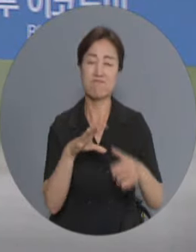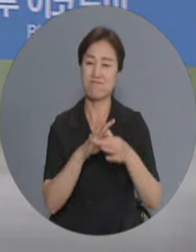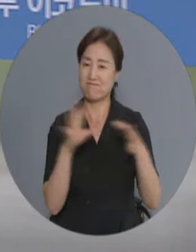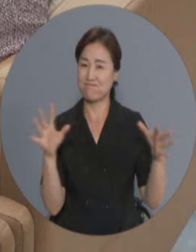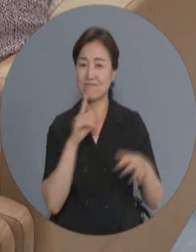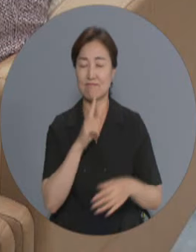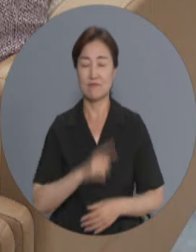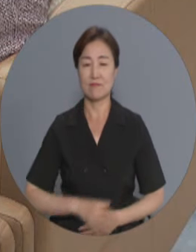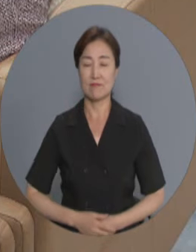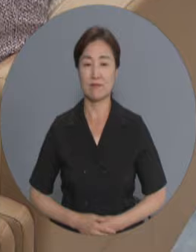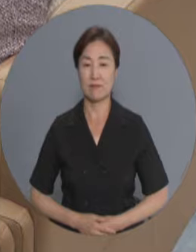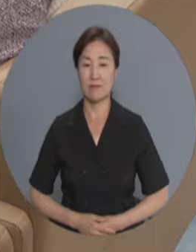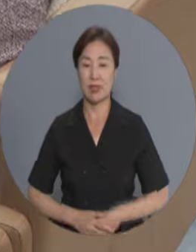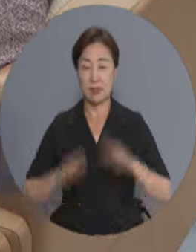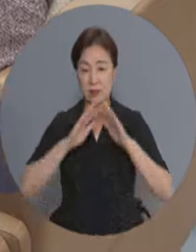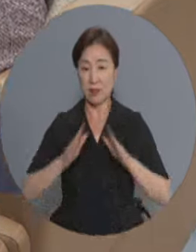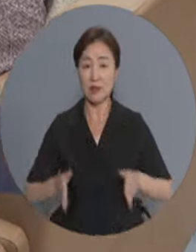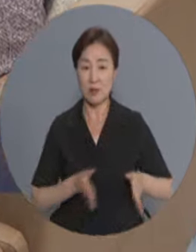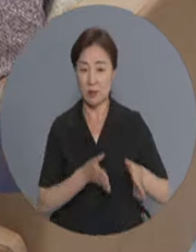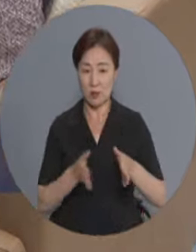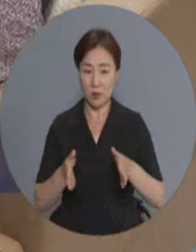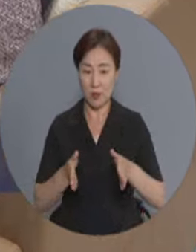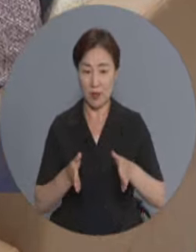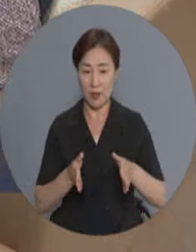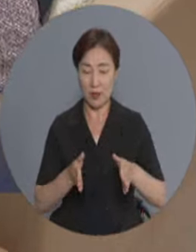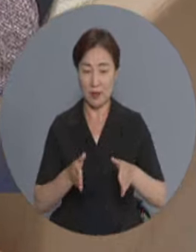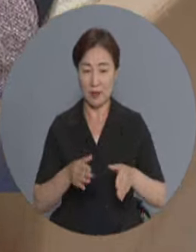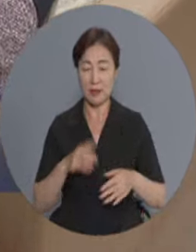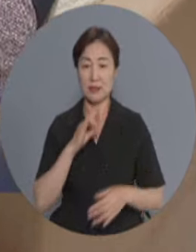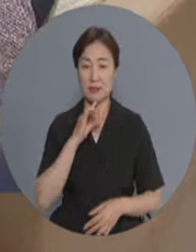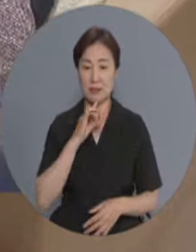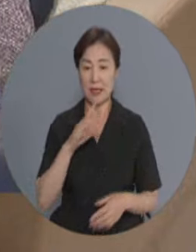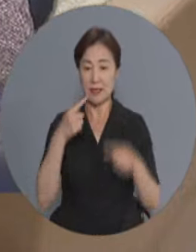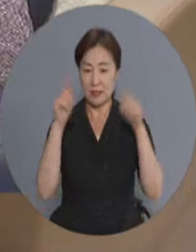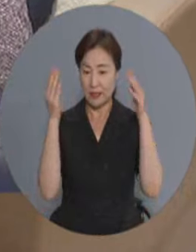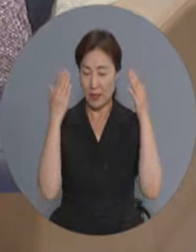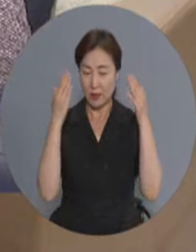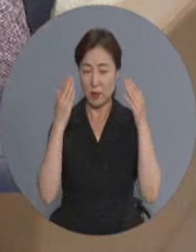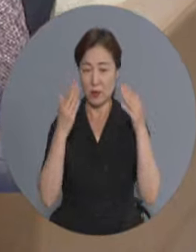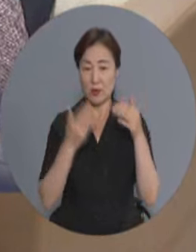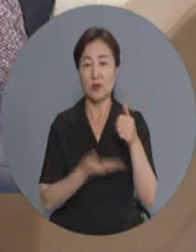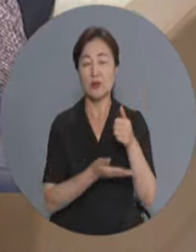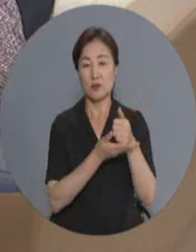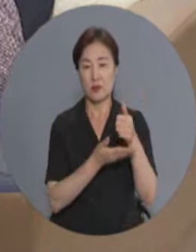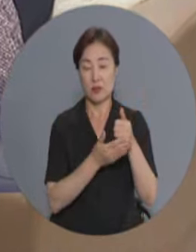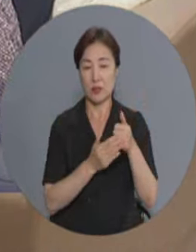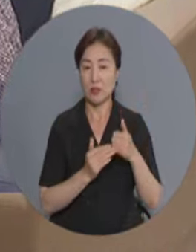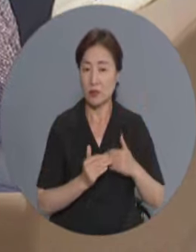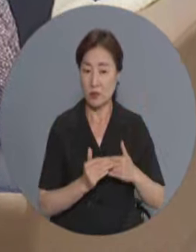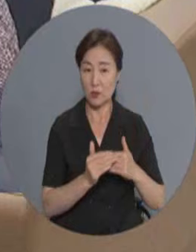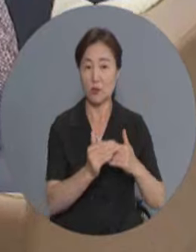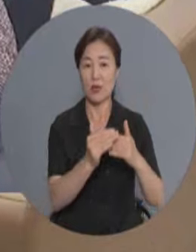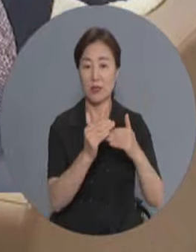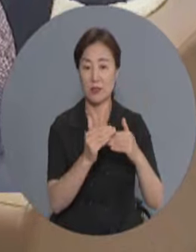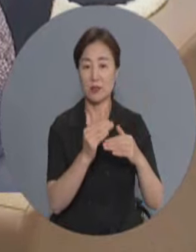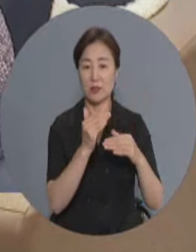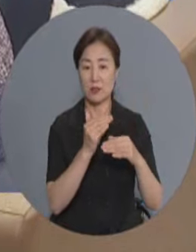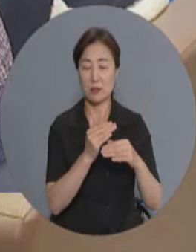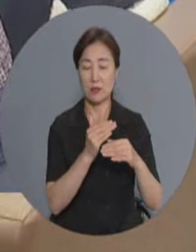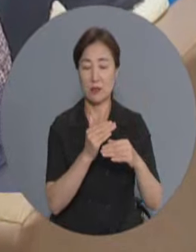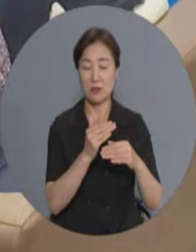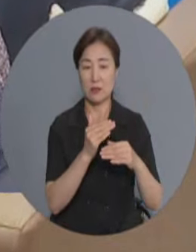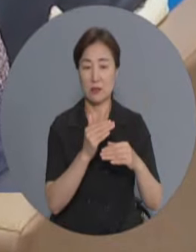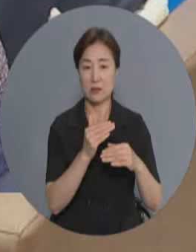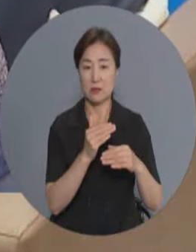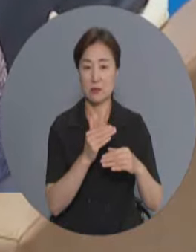겁니다. 전라남도가 이렇게 이제 단일한 대학으로 혹시 이제 추천을 하게 되는